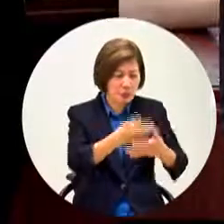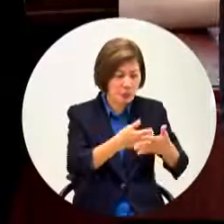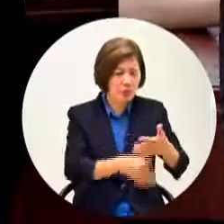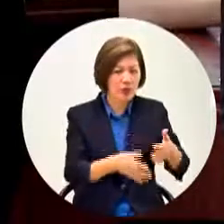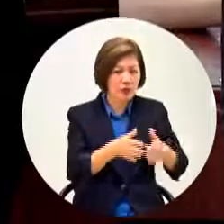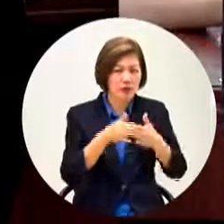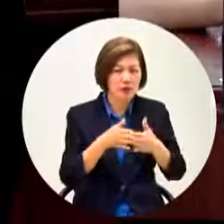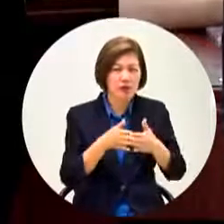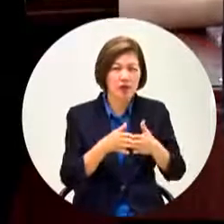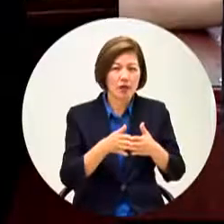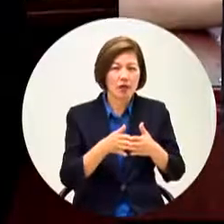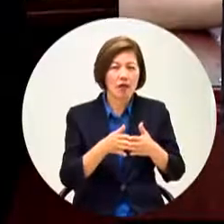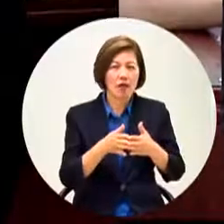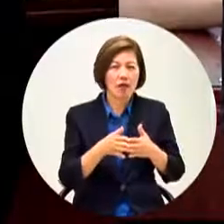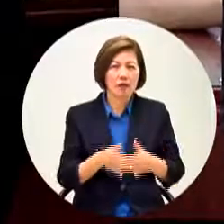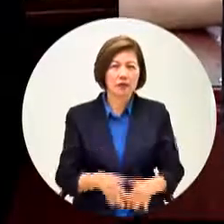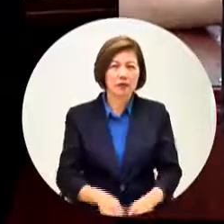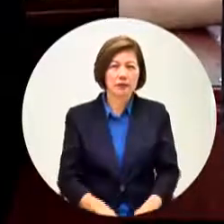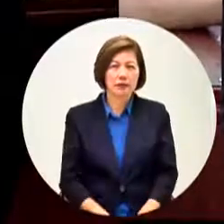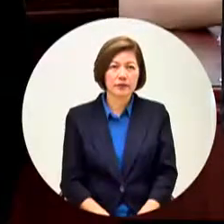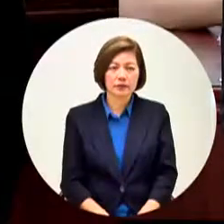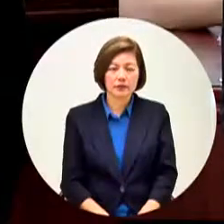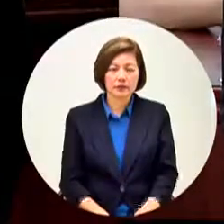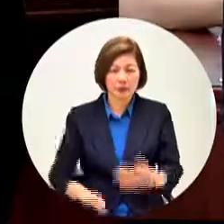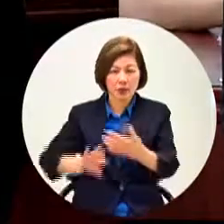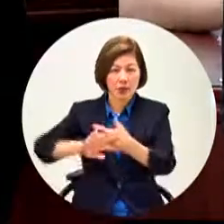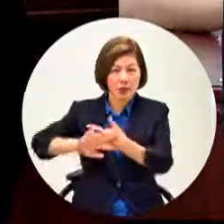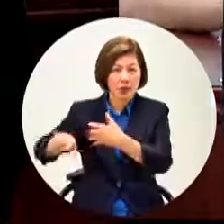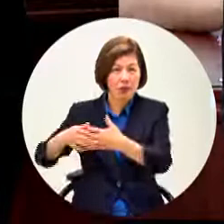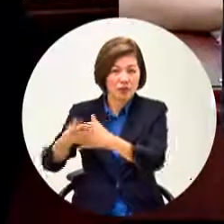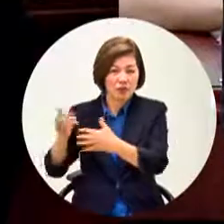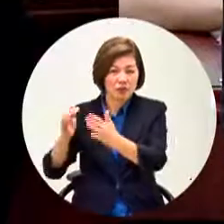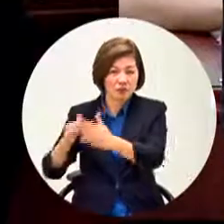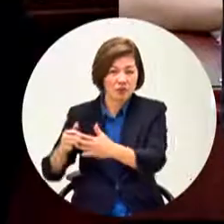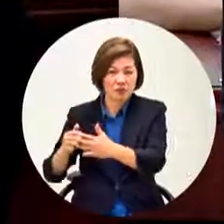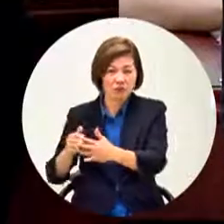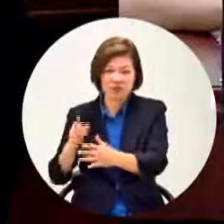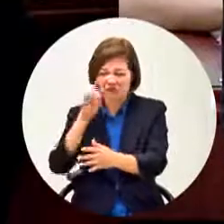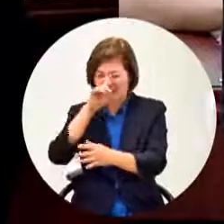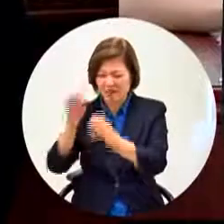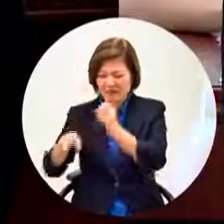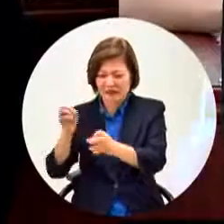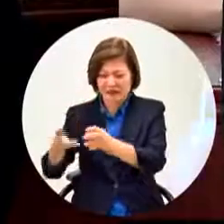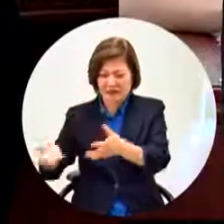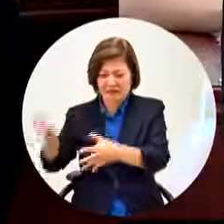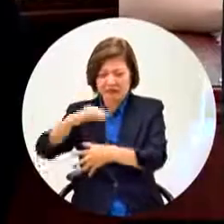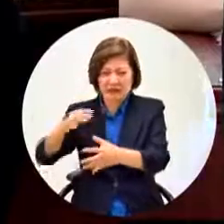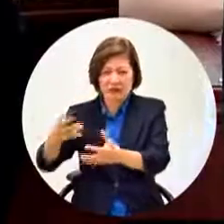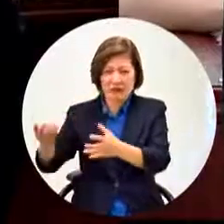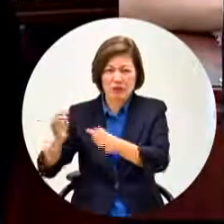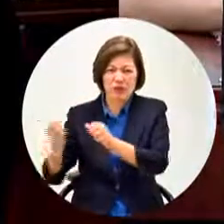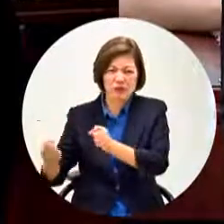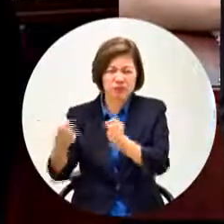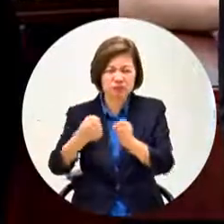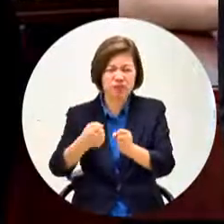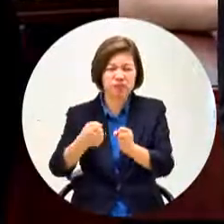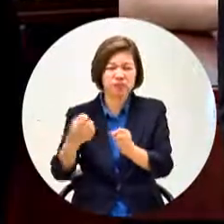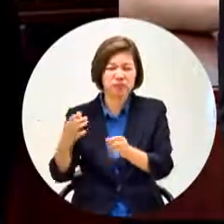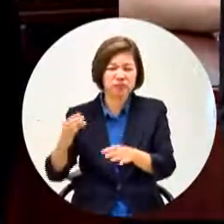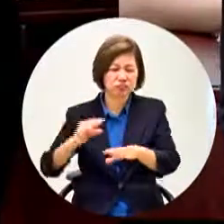县市的粪扫车入来，是毋是交换，安尼底渣处理？ 目前是